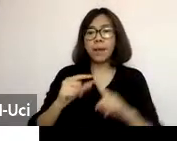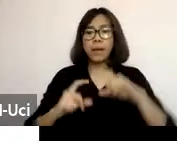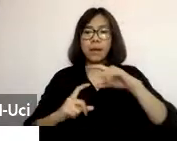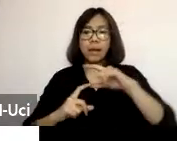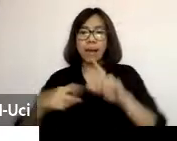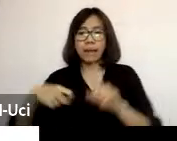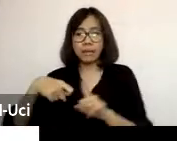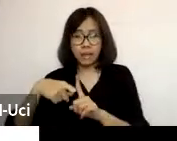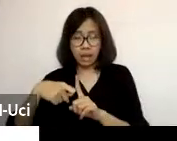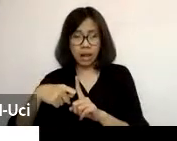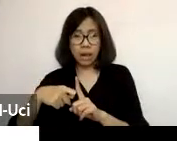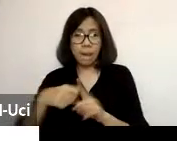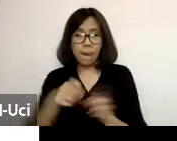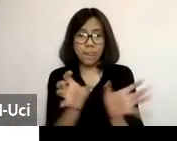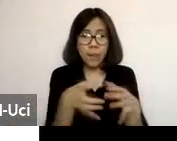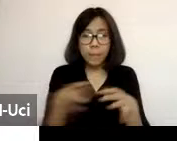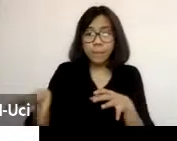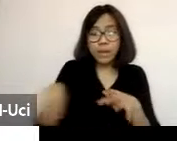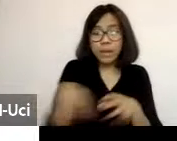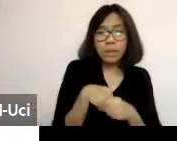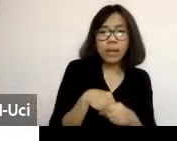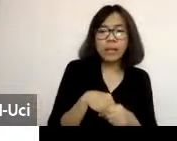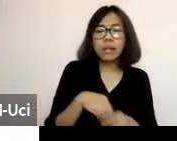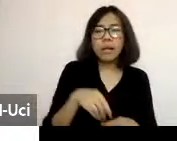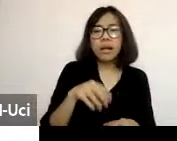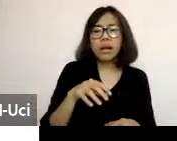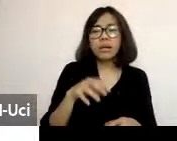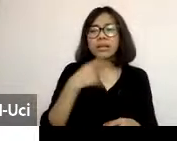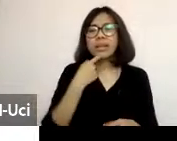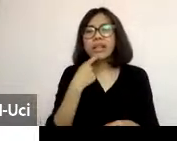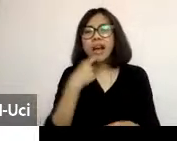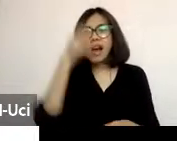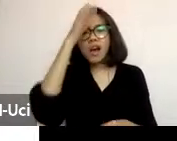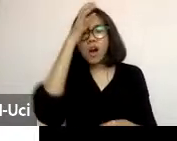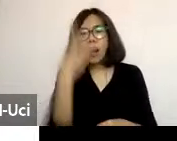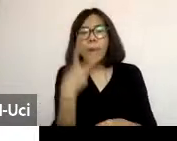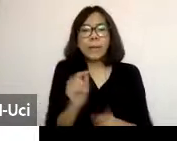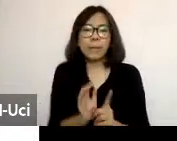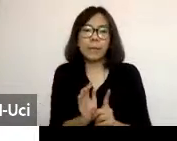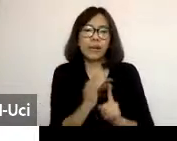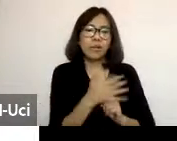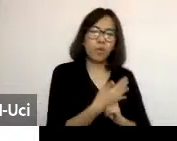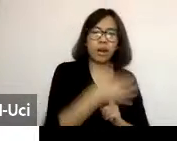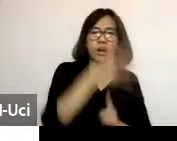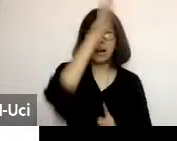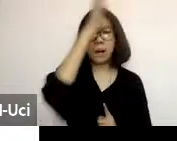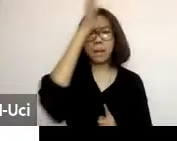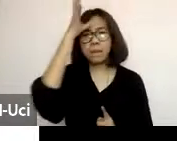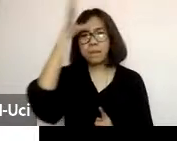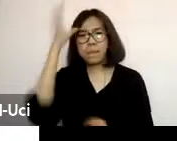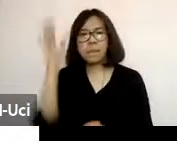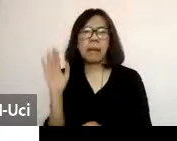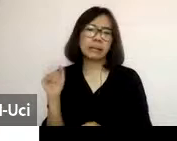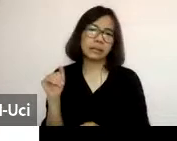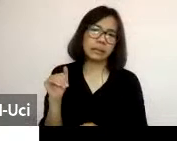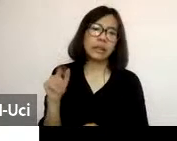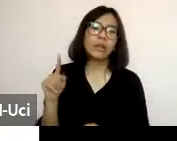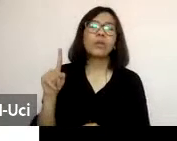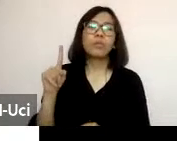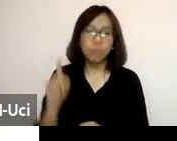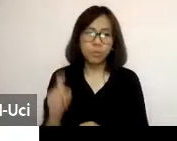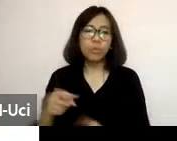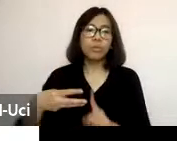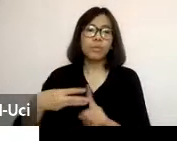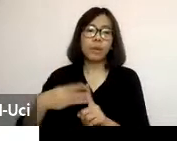belum mengerti soal tapi dengan waktunya dan lemak sehingga memang diperlukan optimalisasi selang bpsk